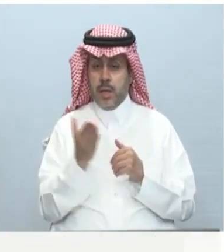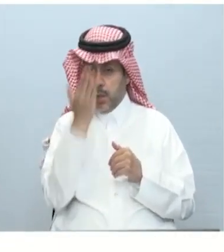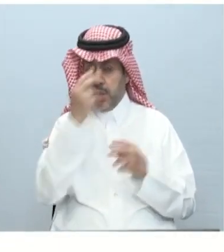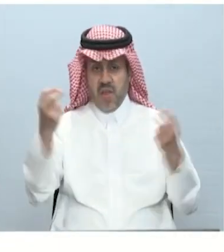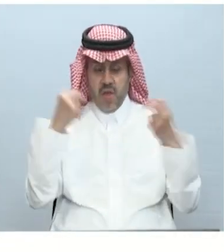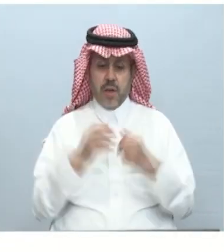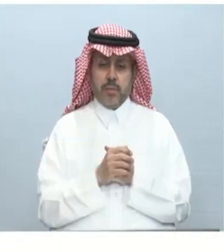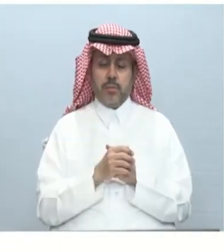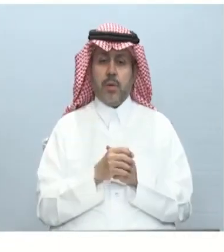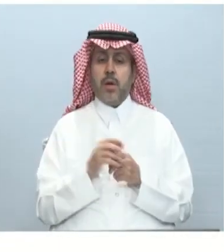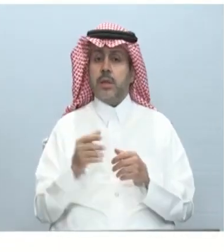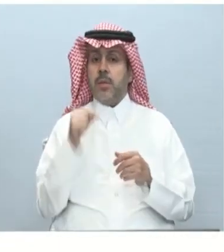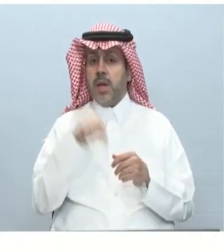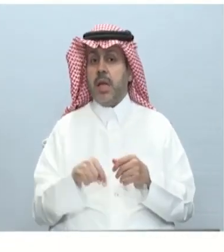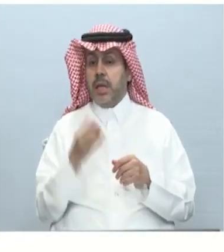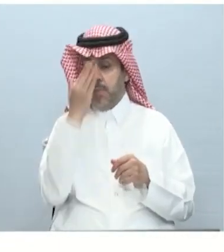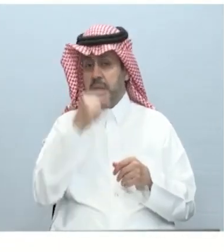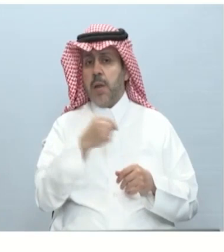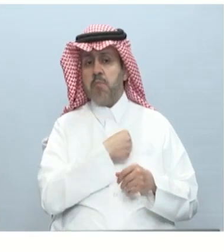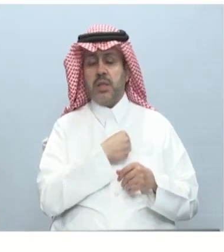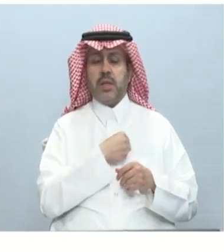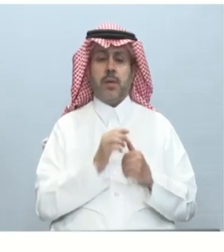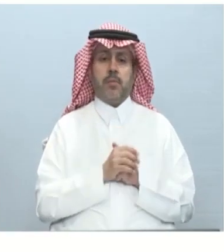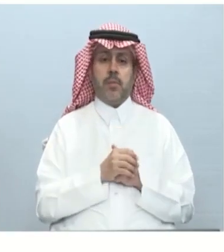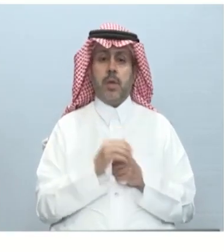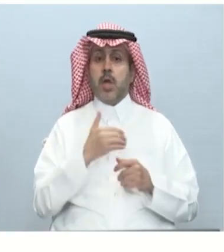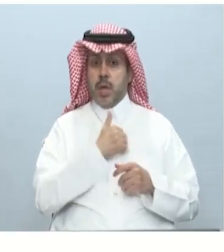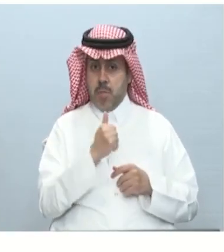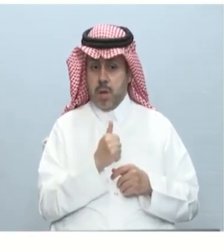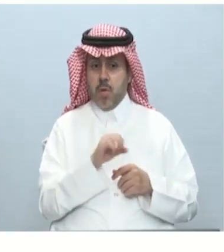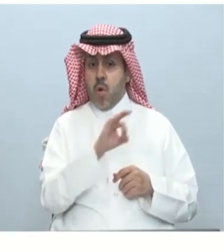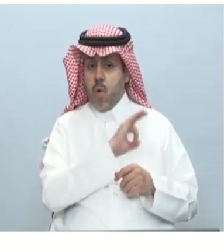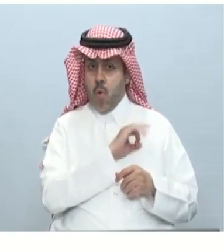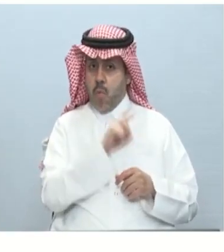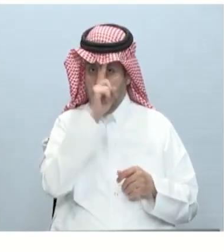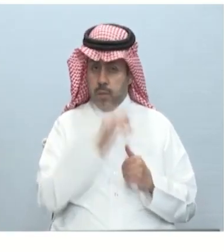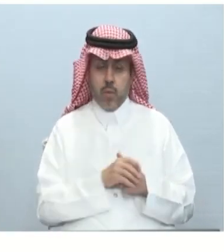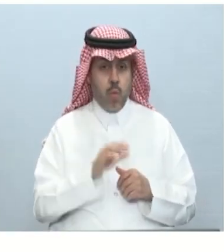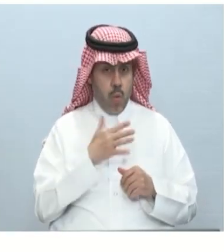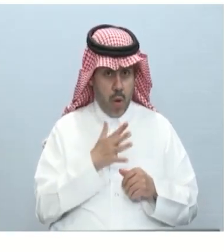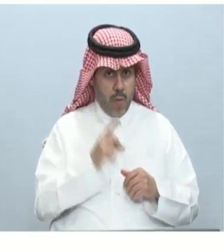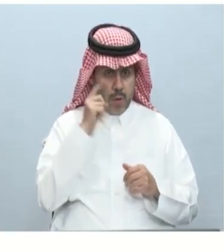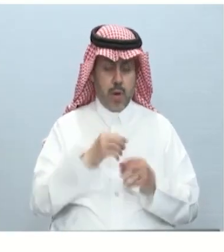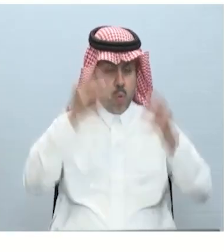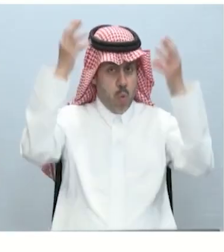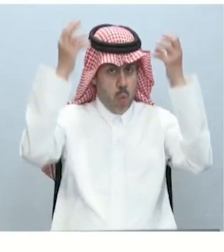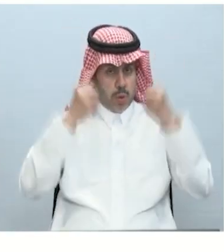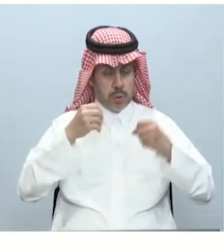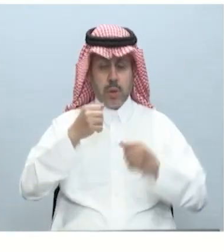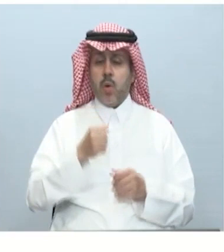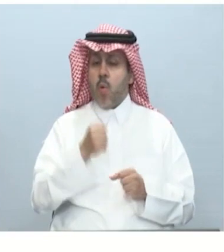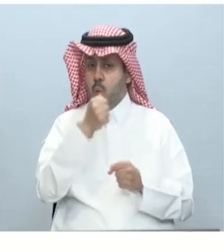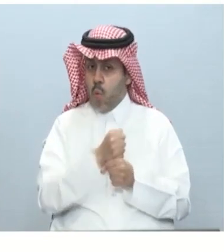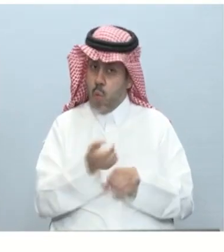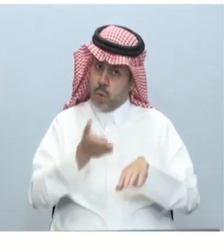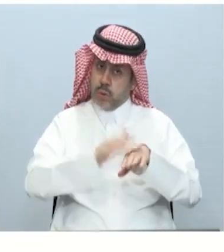الباطنه بالله سبحانه وتعالى وحب وحبه وكذلك الرجاء والتوكل